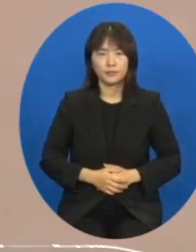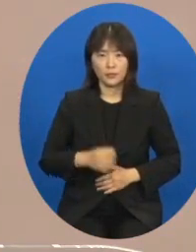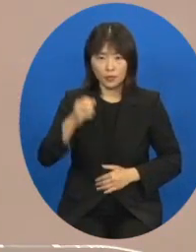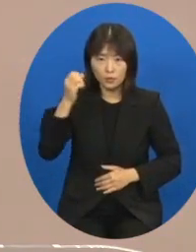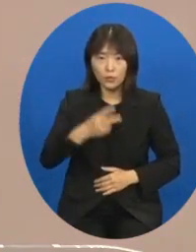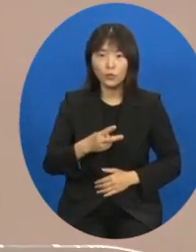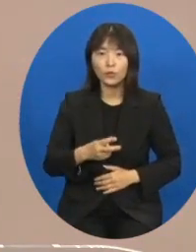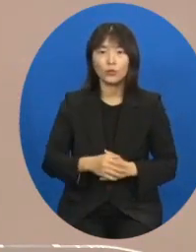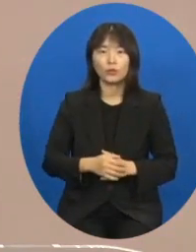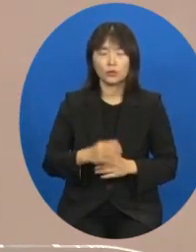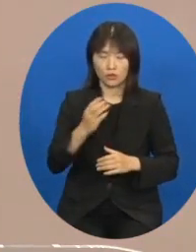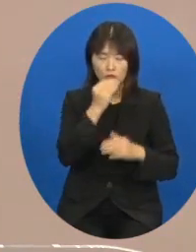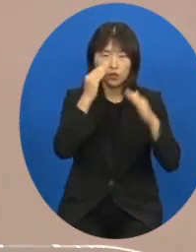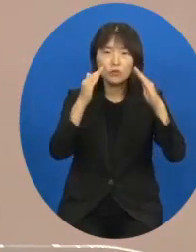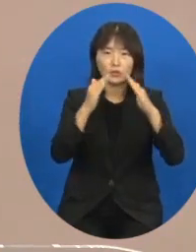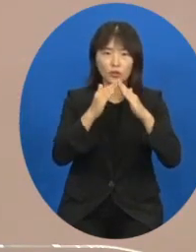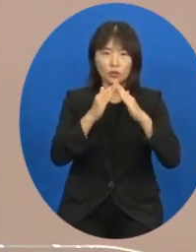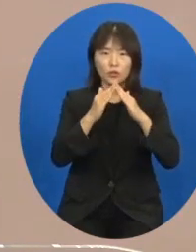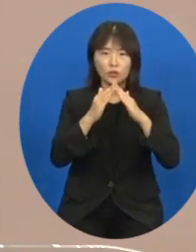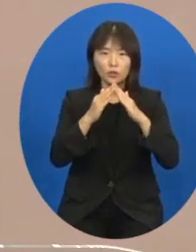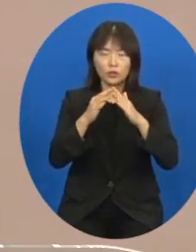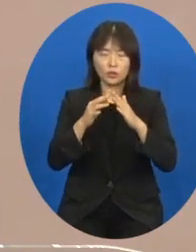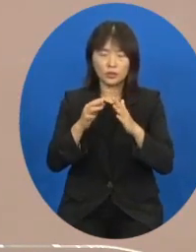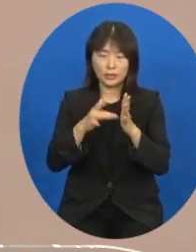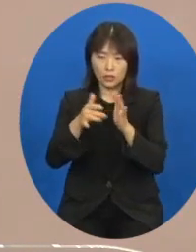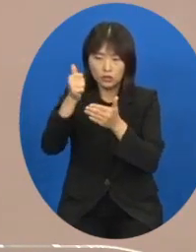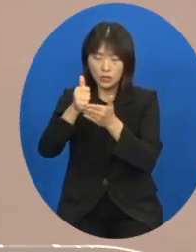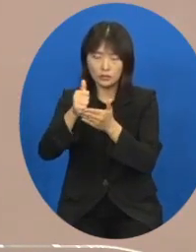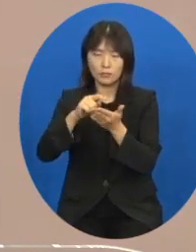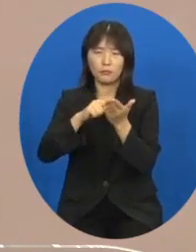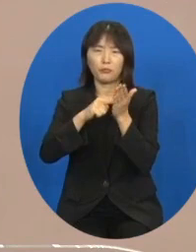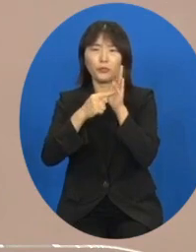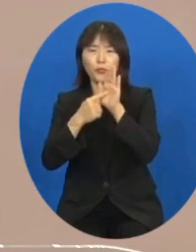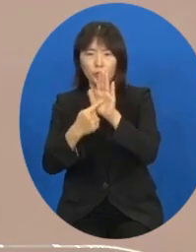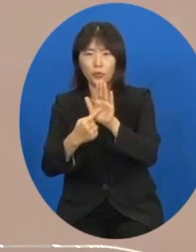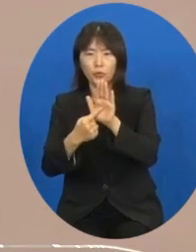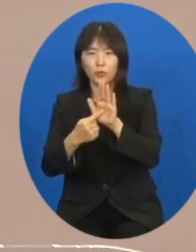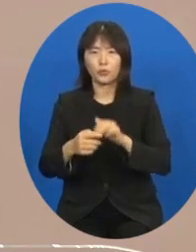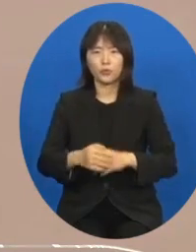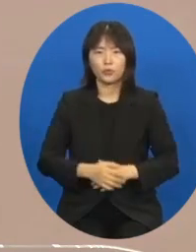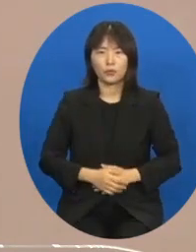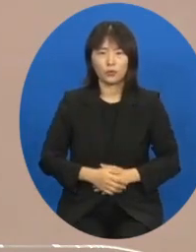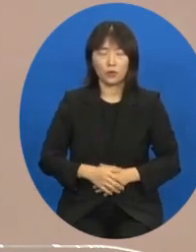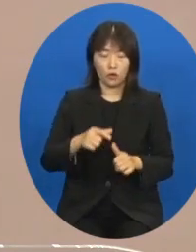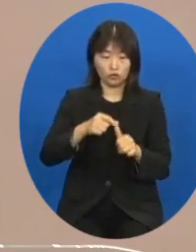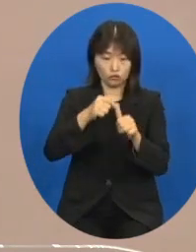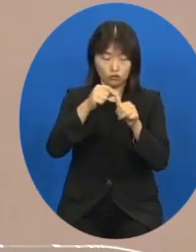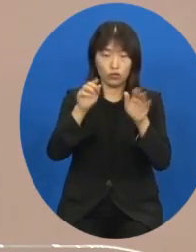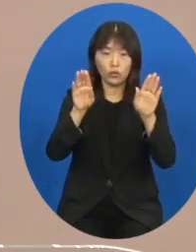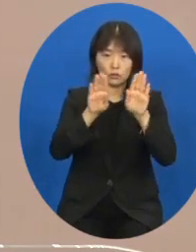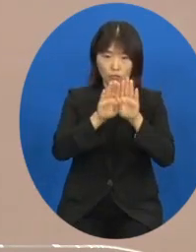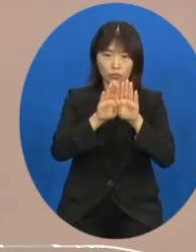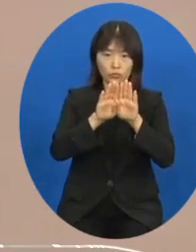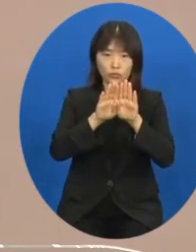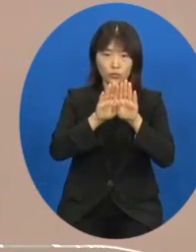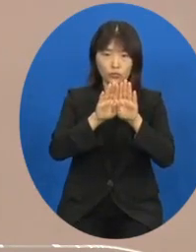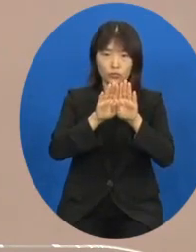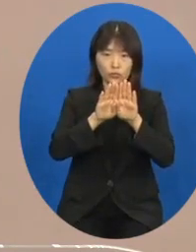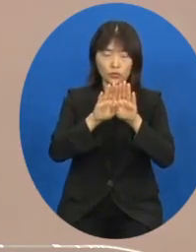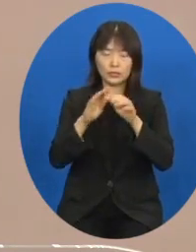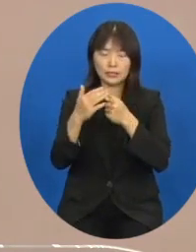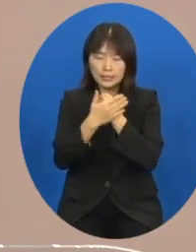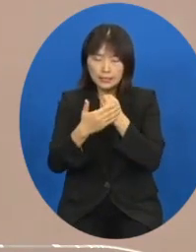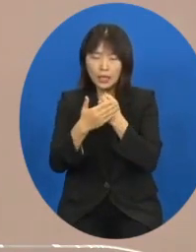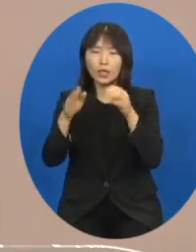게다가 이 성전은 예수님을 예표하는 것이었습니다. 구원의 문,